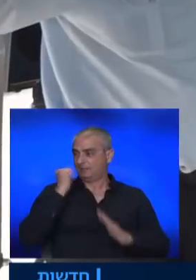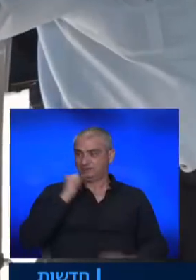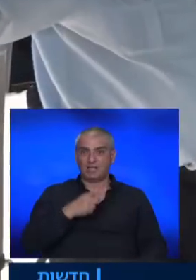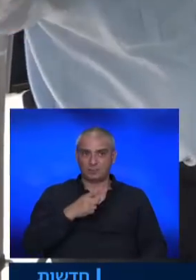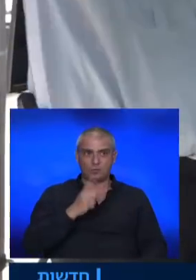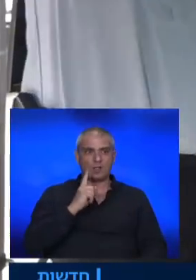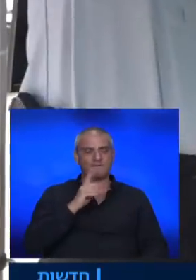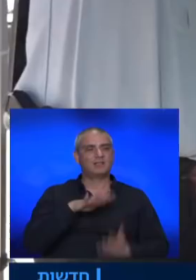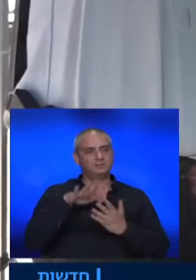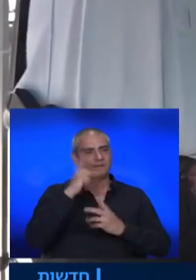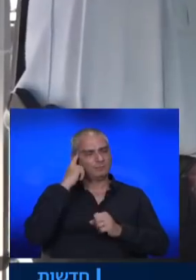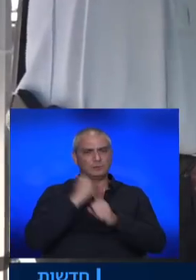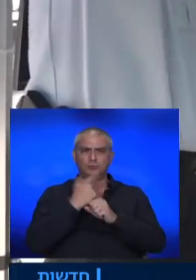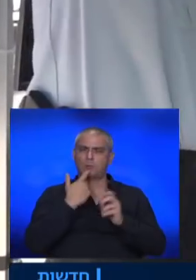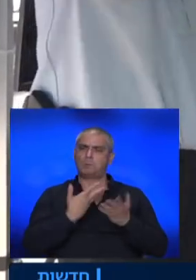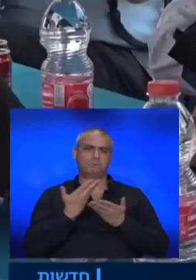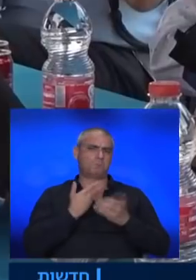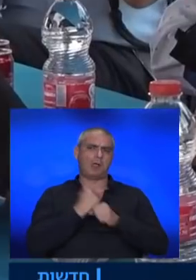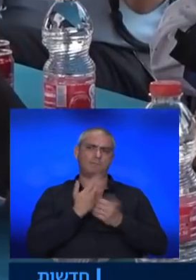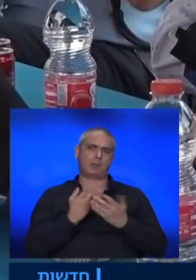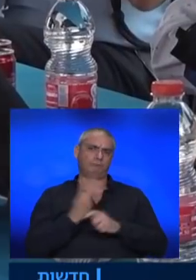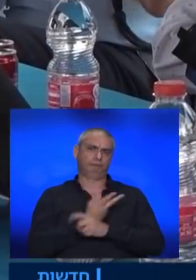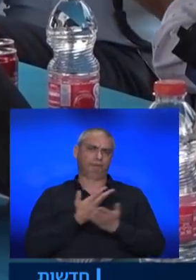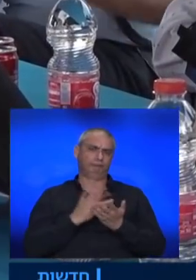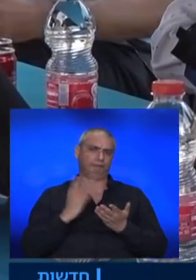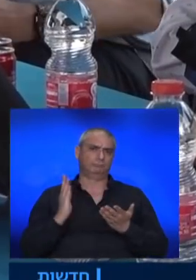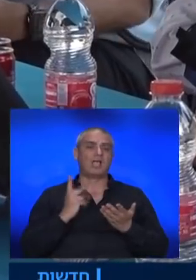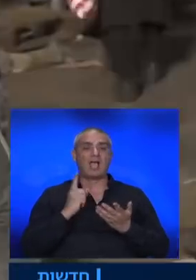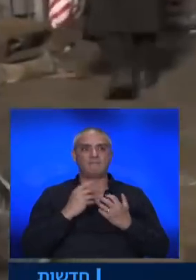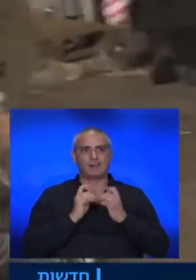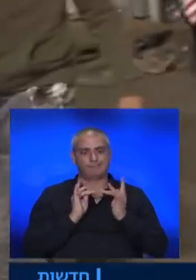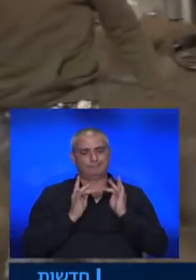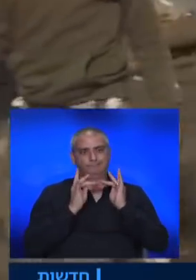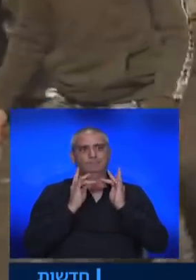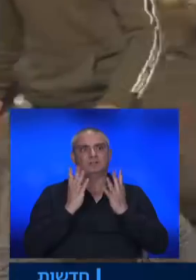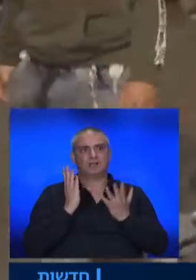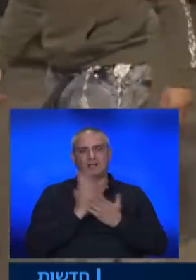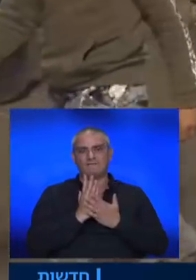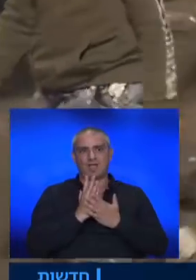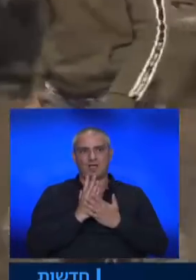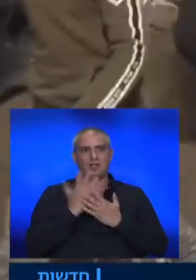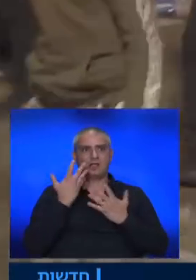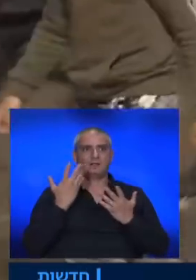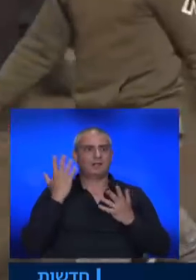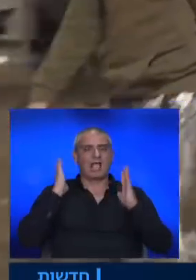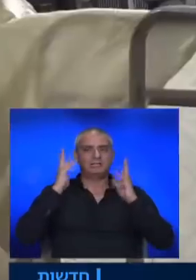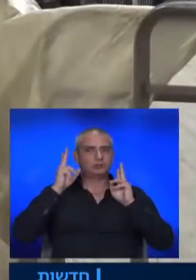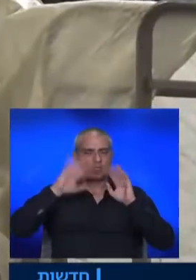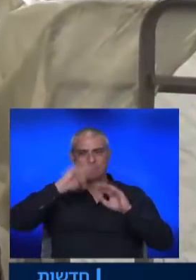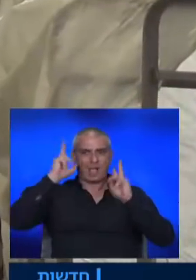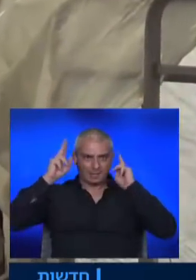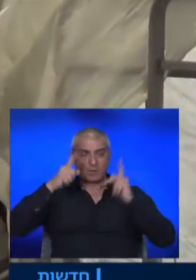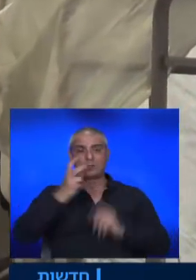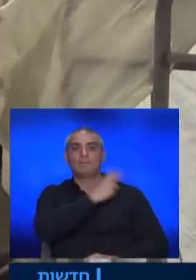מתעקשים שהכל קשורה, אבל זירי המתיחות כך נראה נזרעו כבר באסון מירון, כשהמפכ"ל דרש ועדה